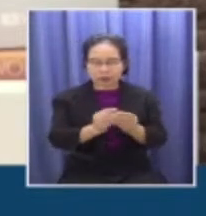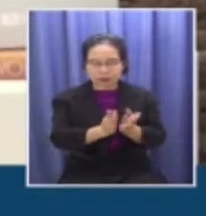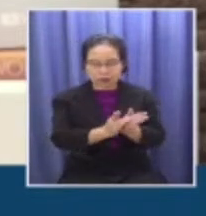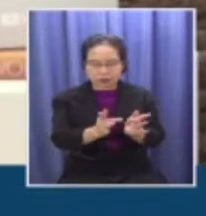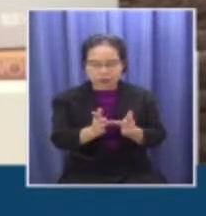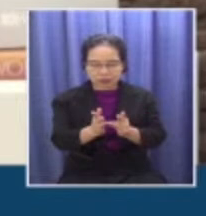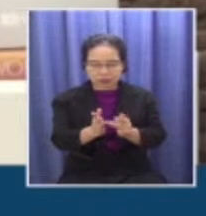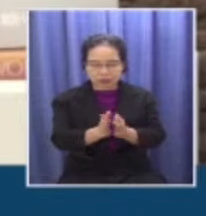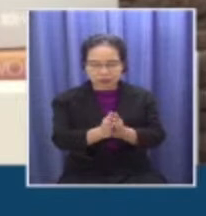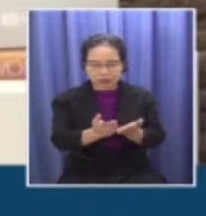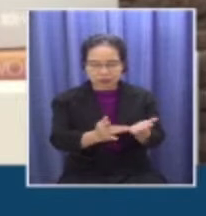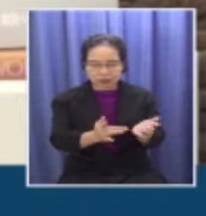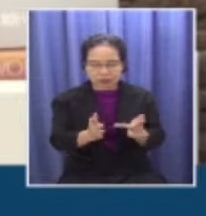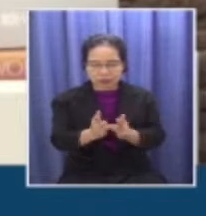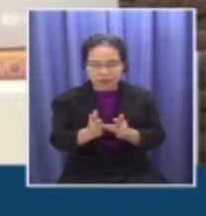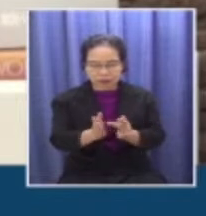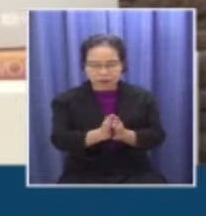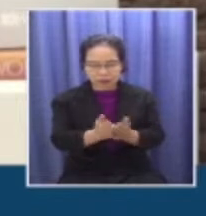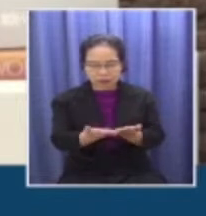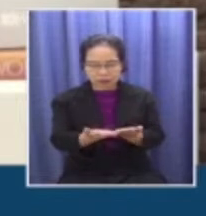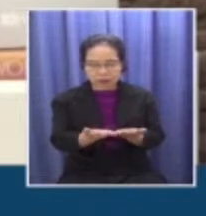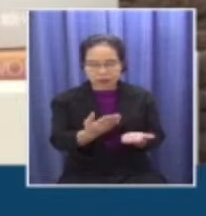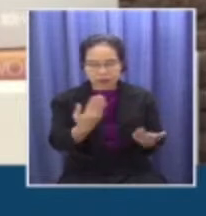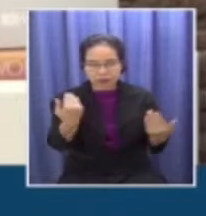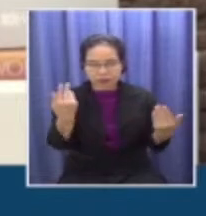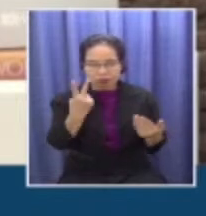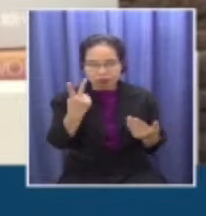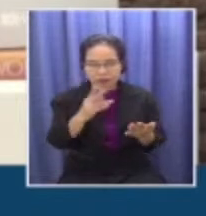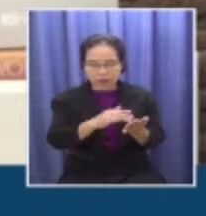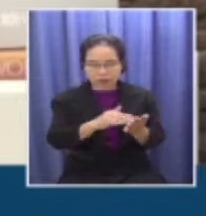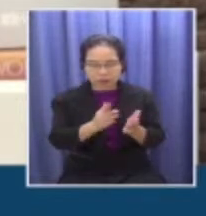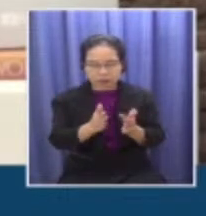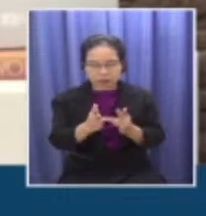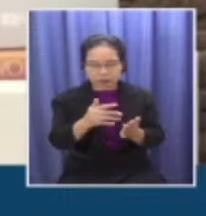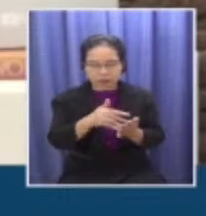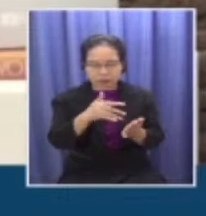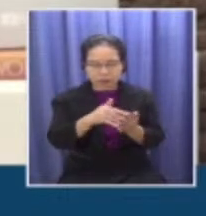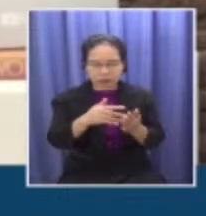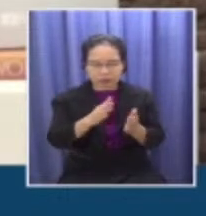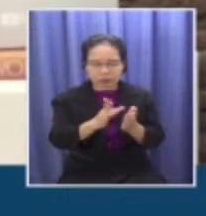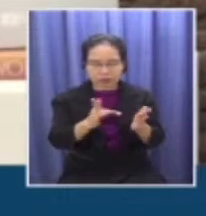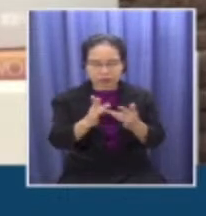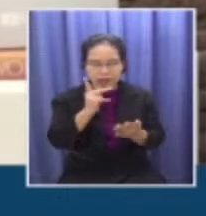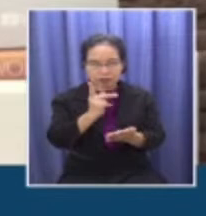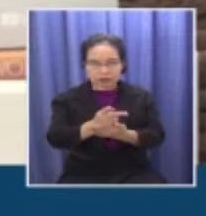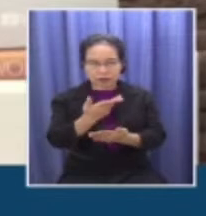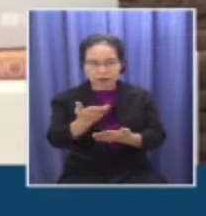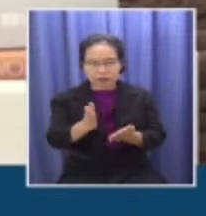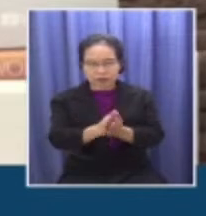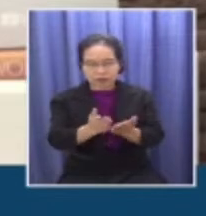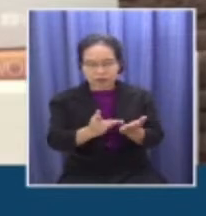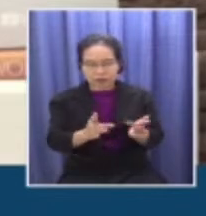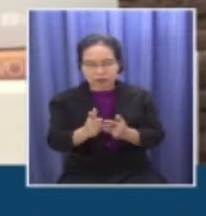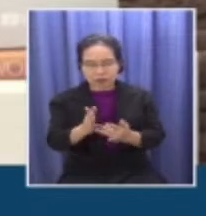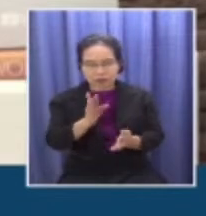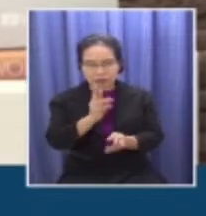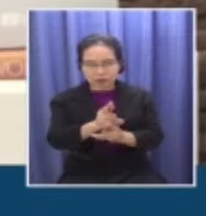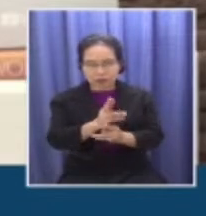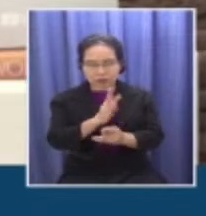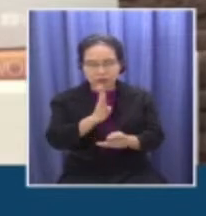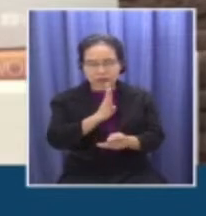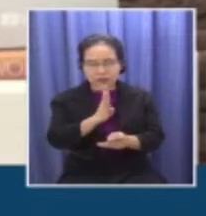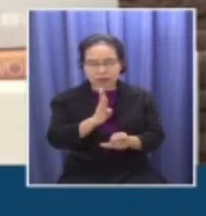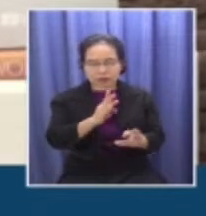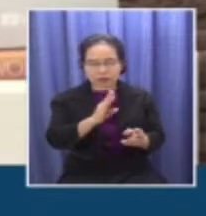ade enya ntro na enya konkonsa ne wonyina so awoye na nu twere kronkron de suan mu adi hu adanse akyerɛw